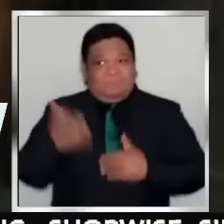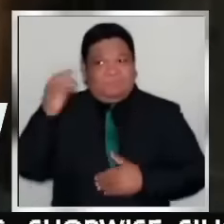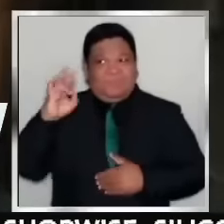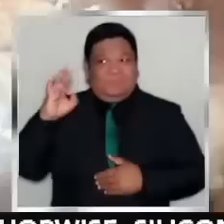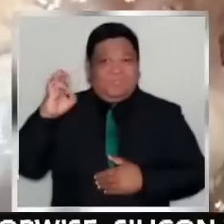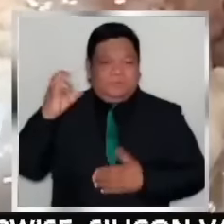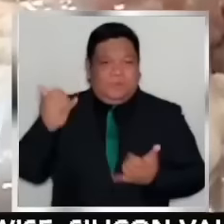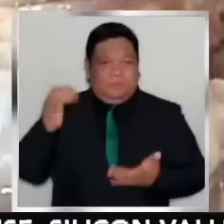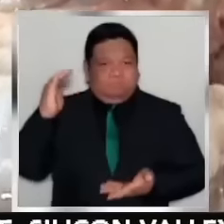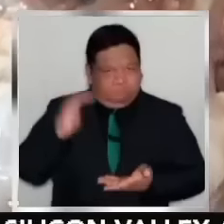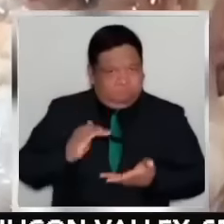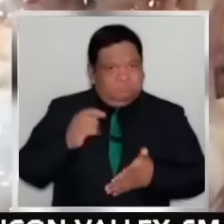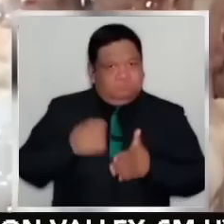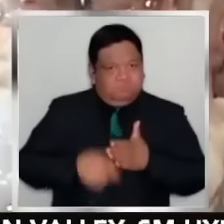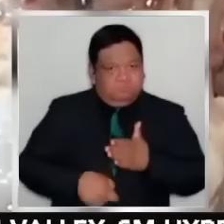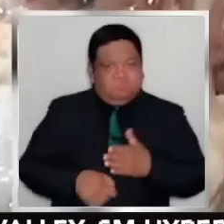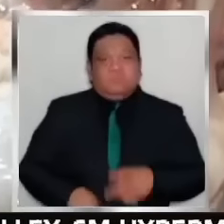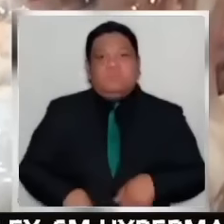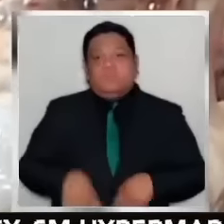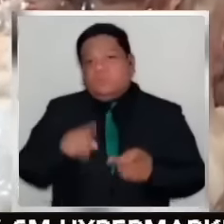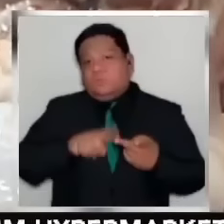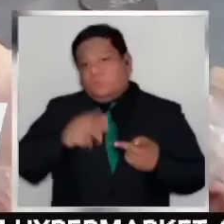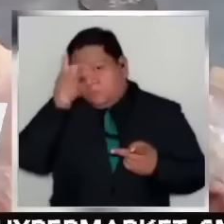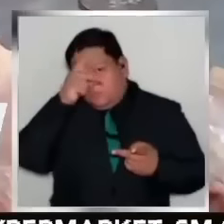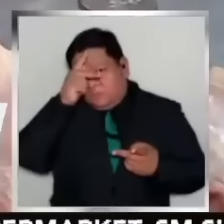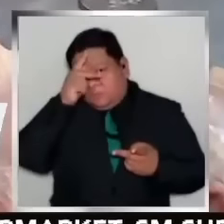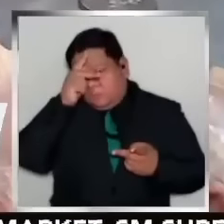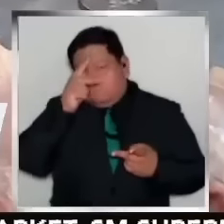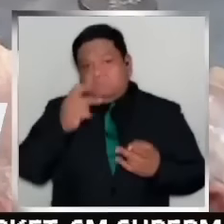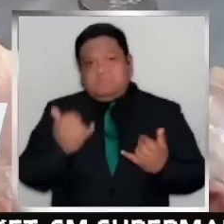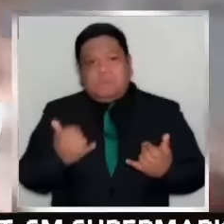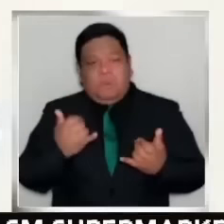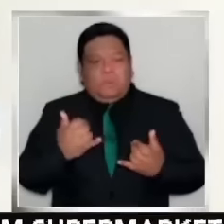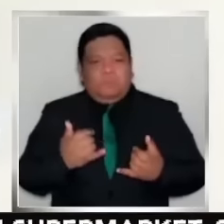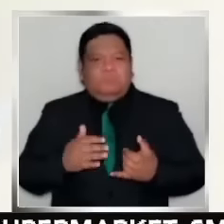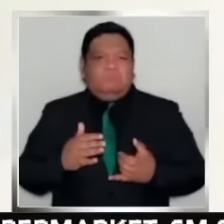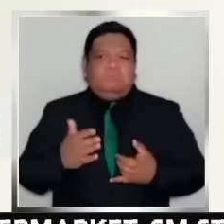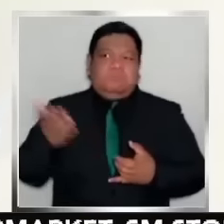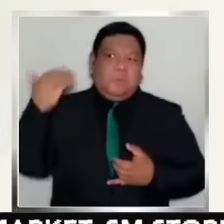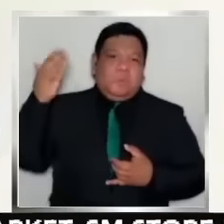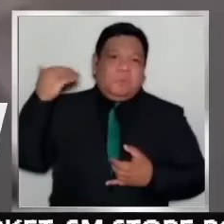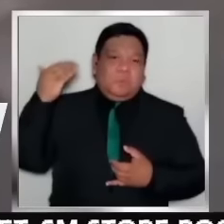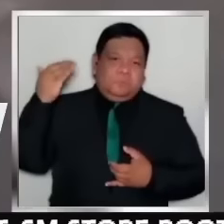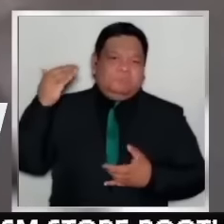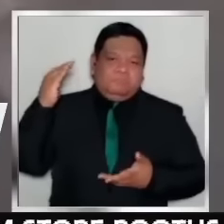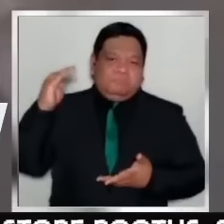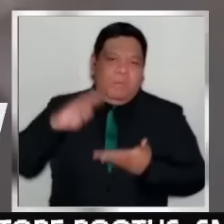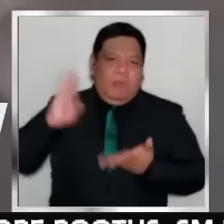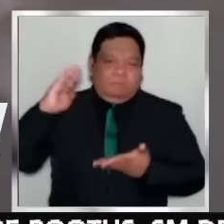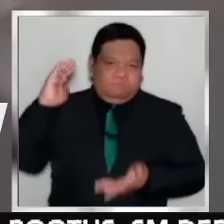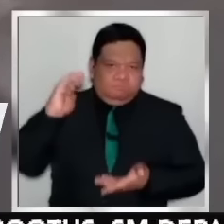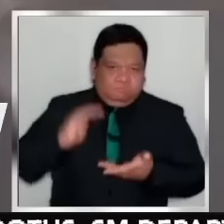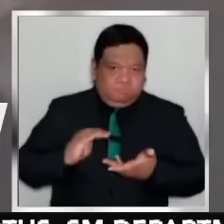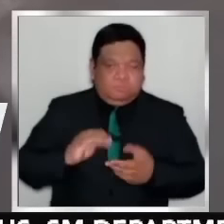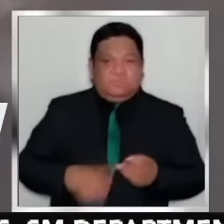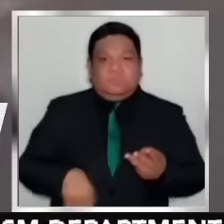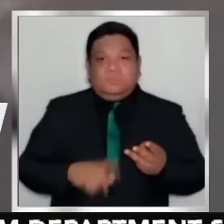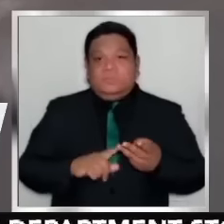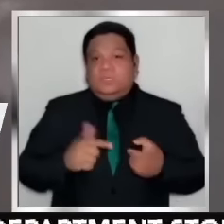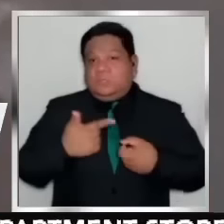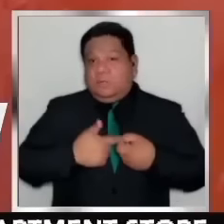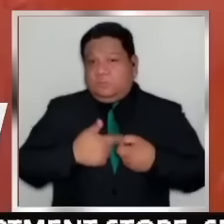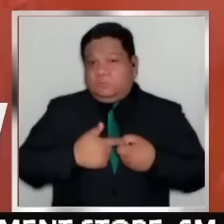ng manok na umabot ang 200 pesos per kilo o higit pa nung mga nagdaang buwan. Habang ang diesel at gasolina na halos umabot sa